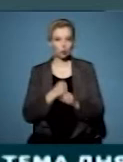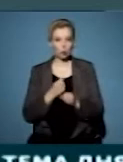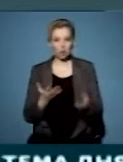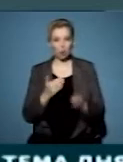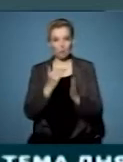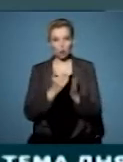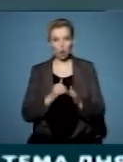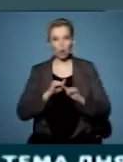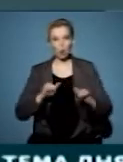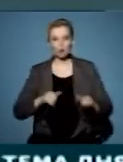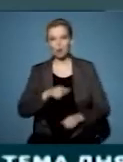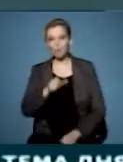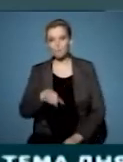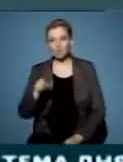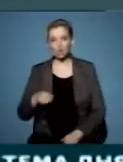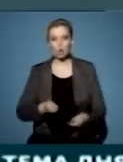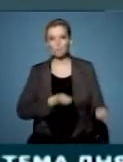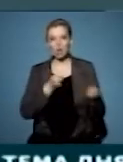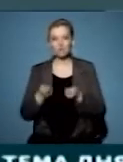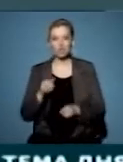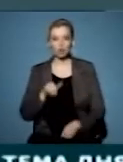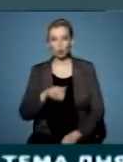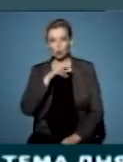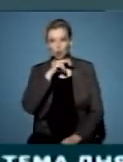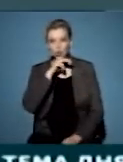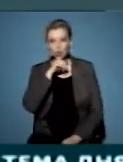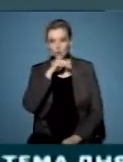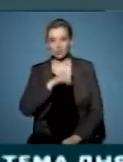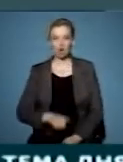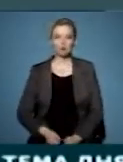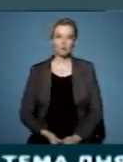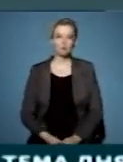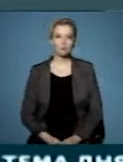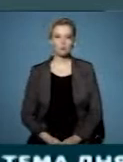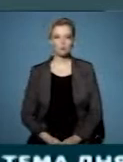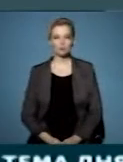якусь програму розвитку пасажирських перевезень у Чернівцях.